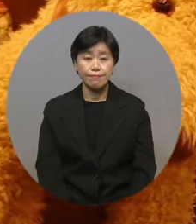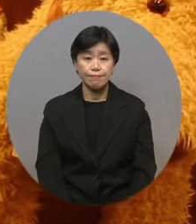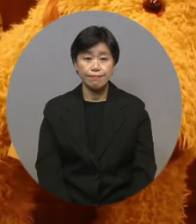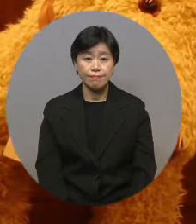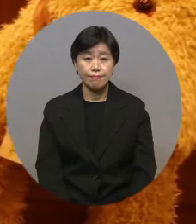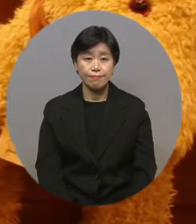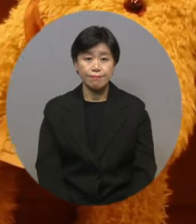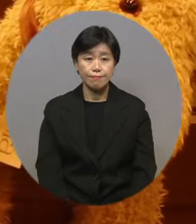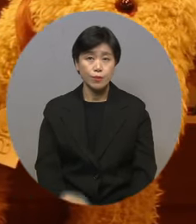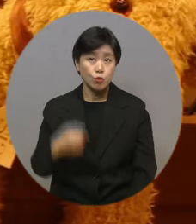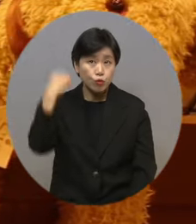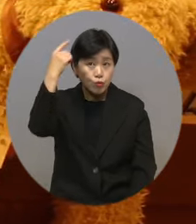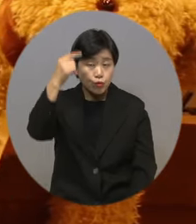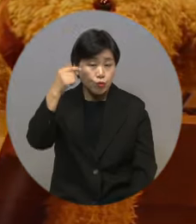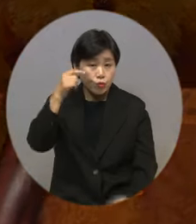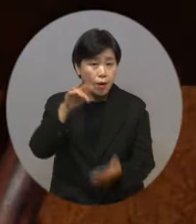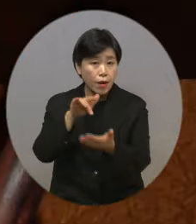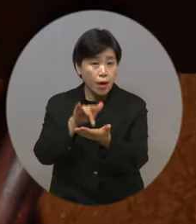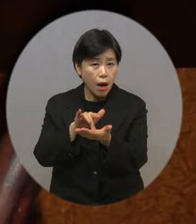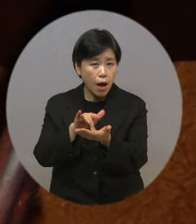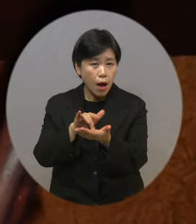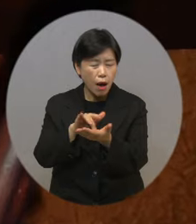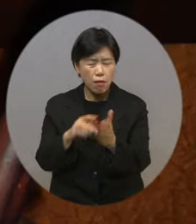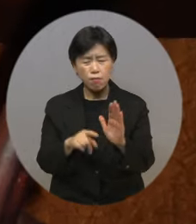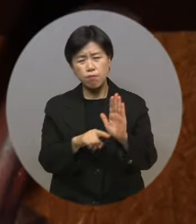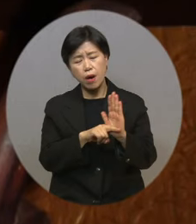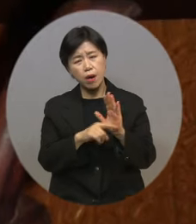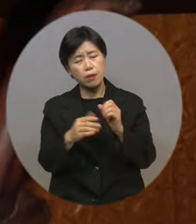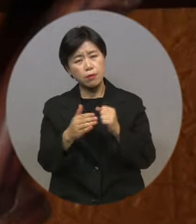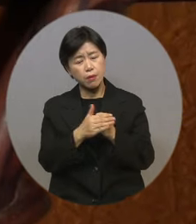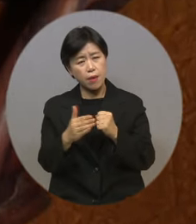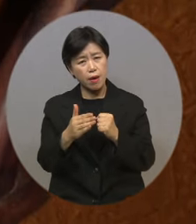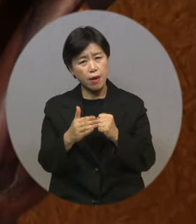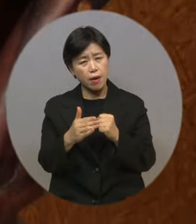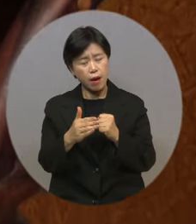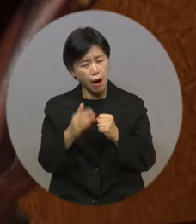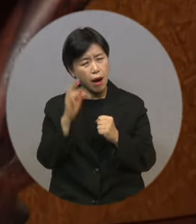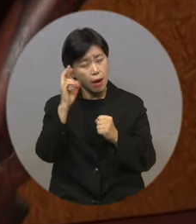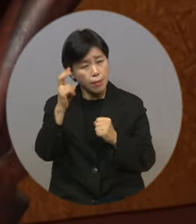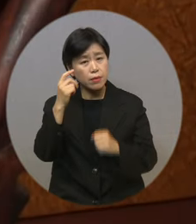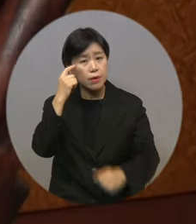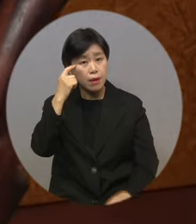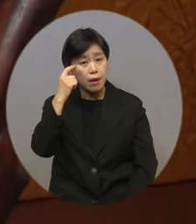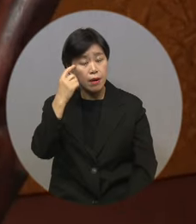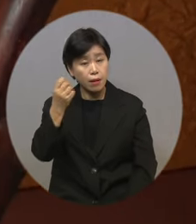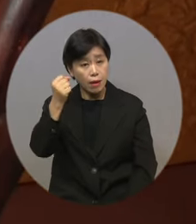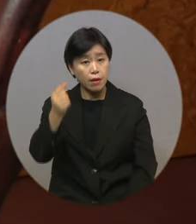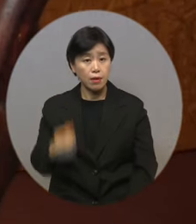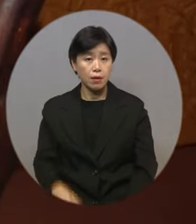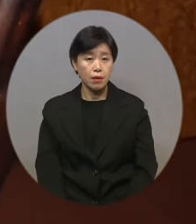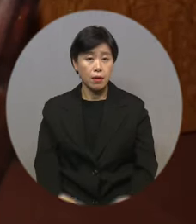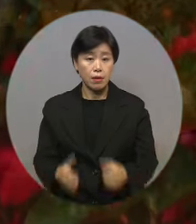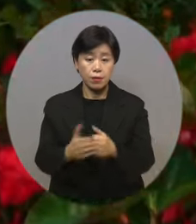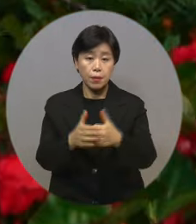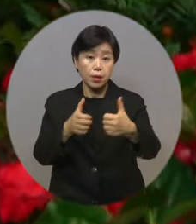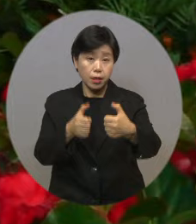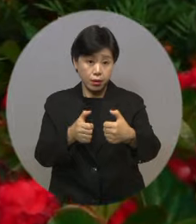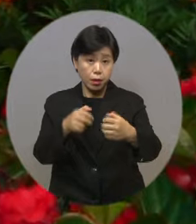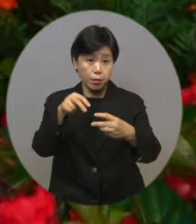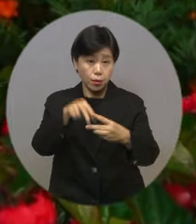처음에는 뇌전증약 부작용으로 인한 심리적 위축으로만 알았다고 합니다. 그래서